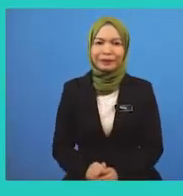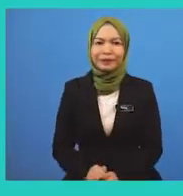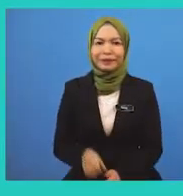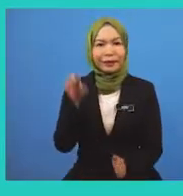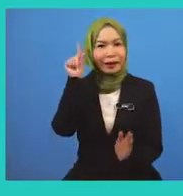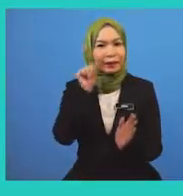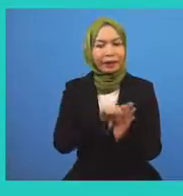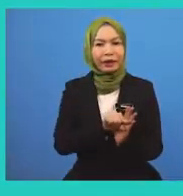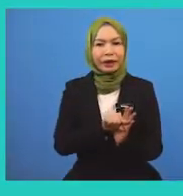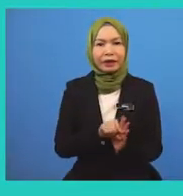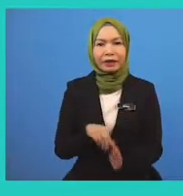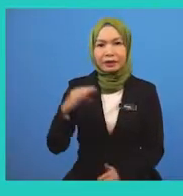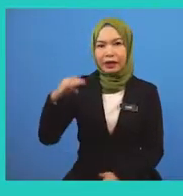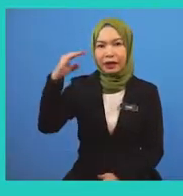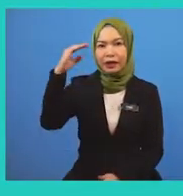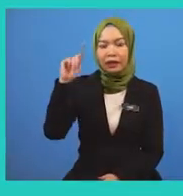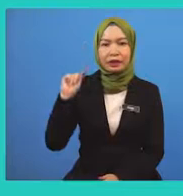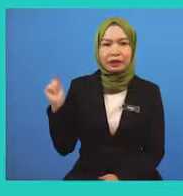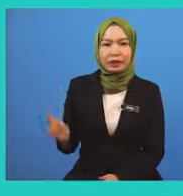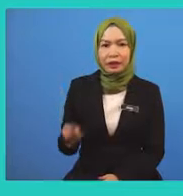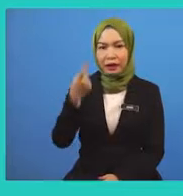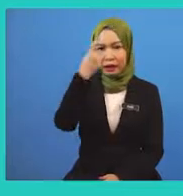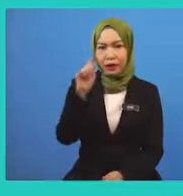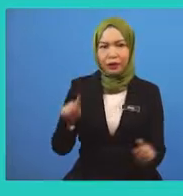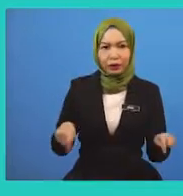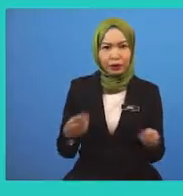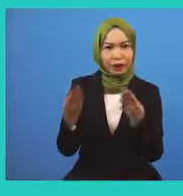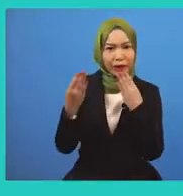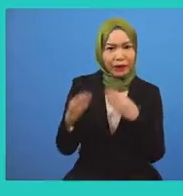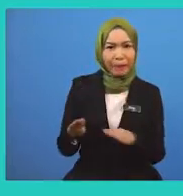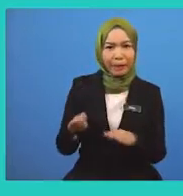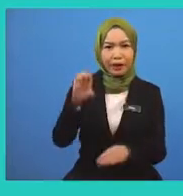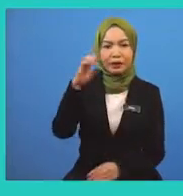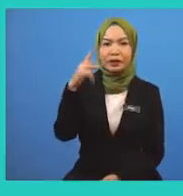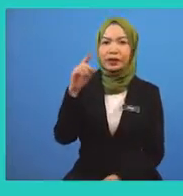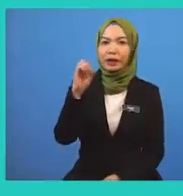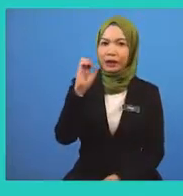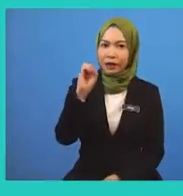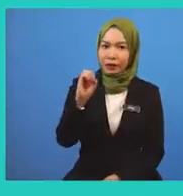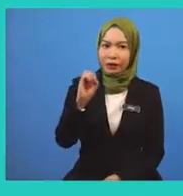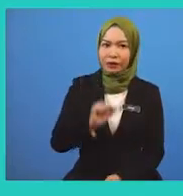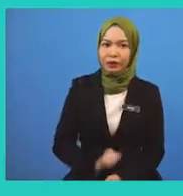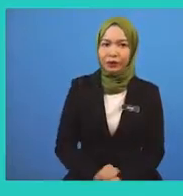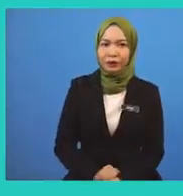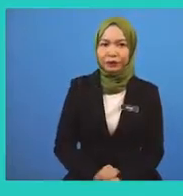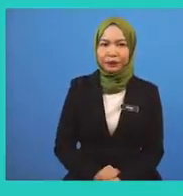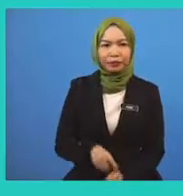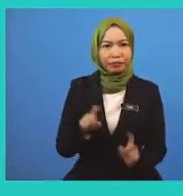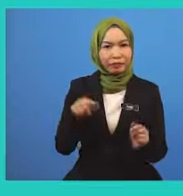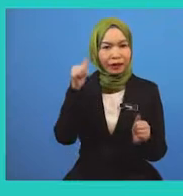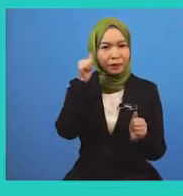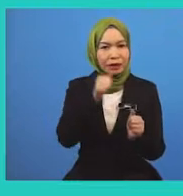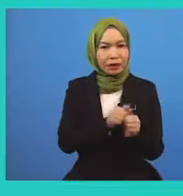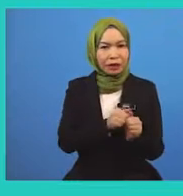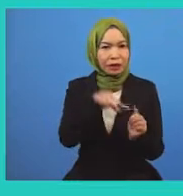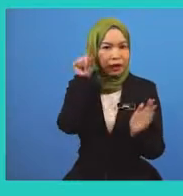Gambar rajah aras tenaga untuk tindak balas eksotermik. Tips mudah ingat, gambar rajah aras